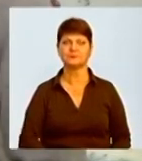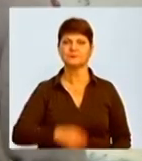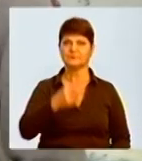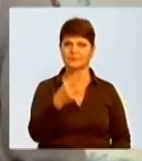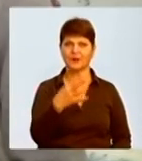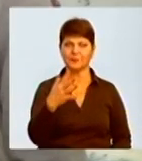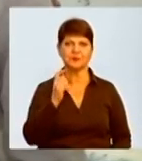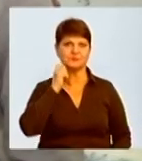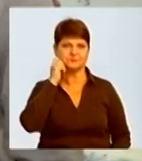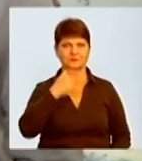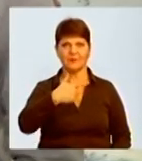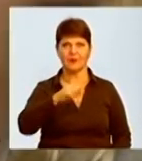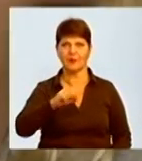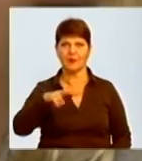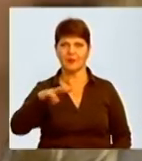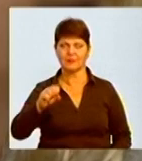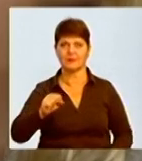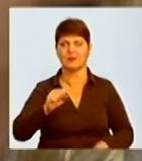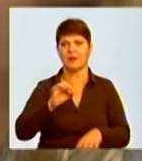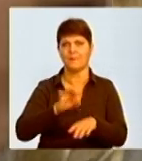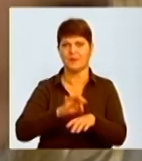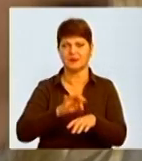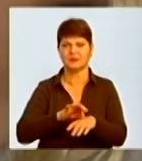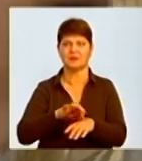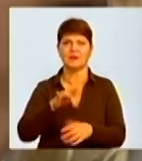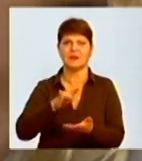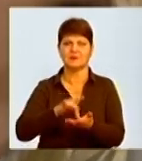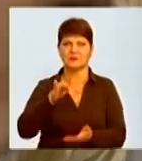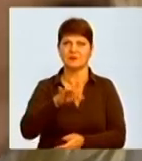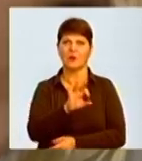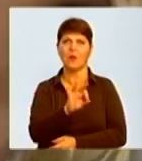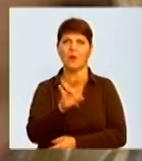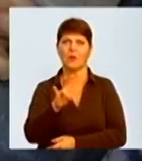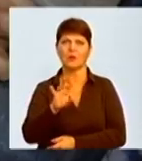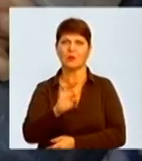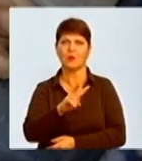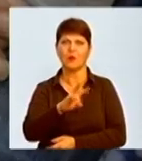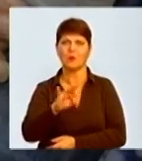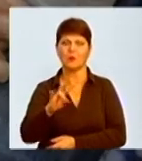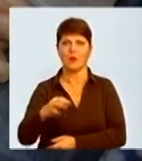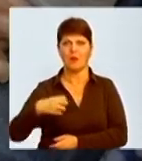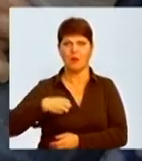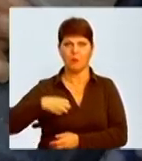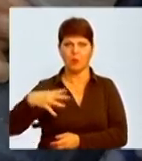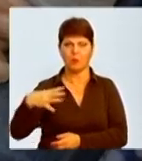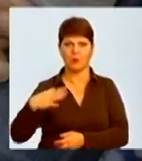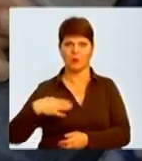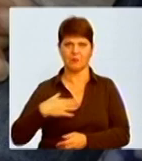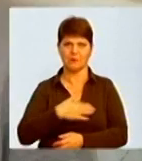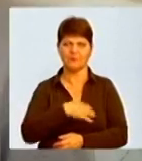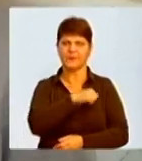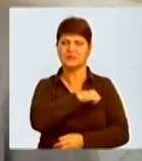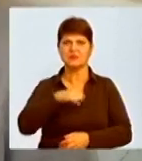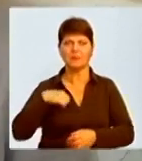35-річна Ганна – пацієнтка Подільського регіонального центру онкології. Жінка розповідає, пухлину молочної залози сама виявила вдома на